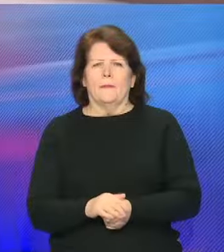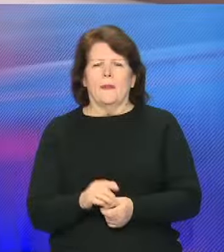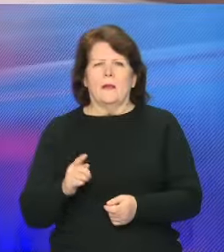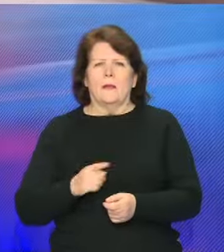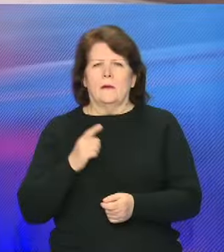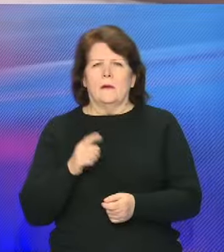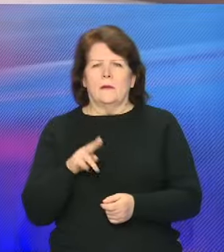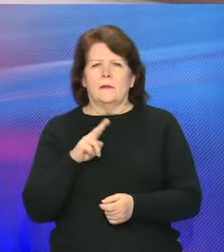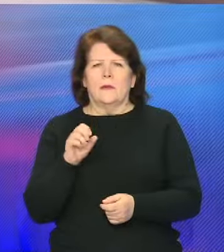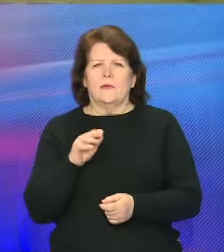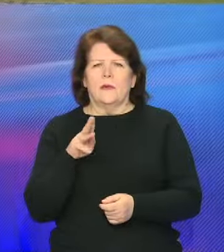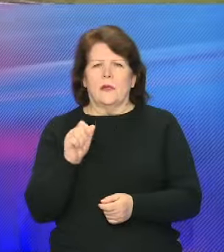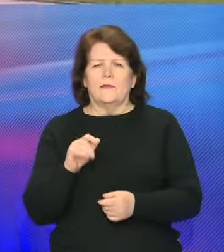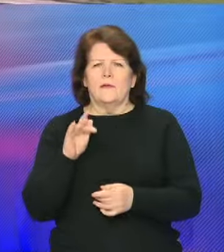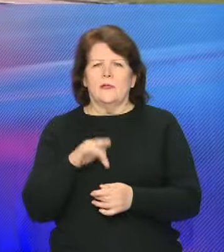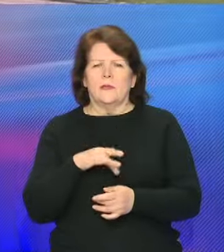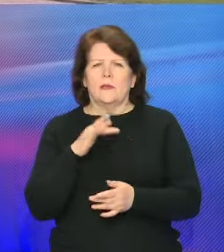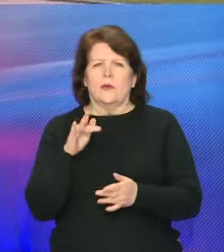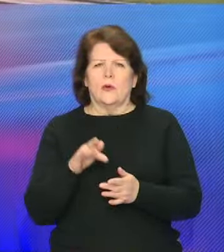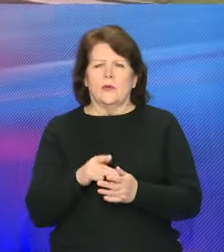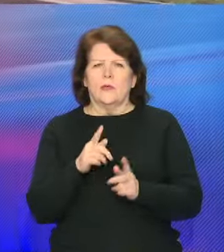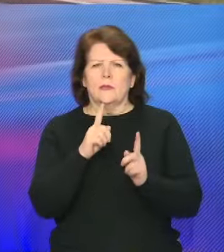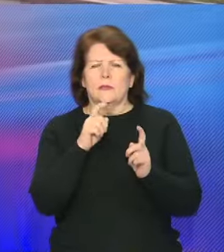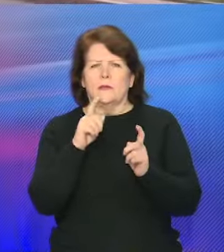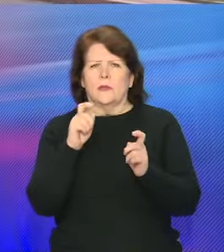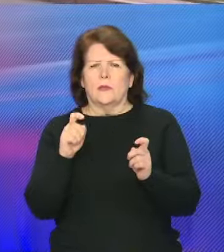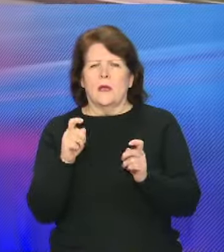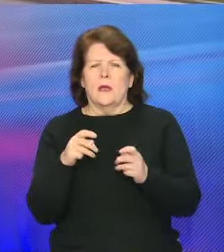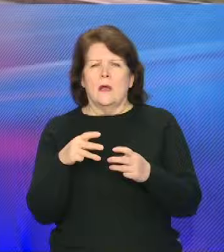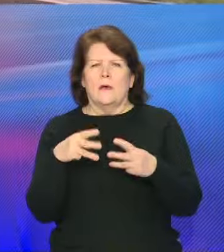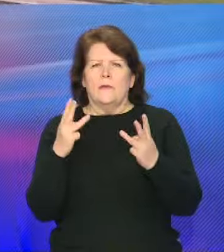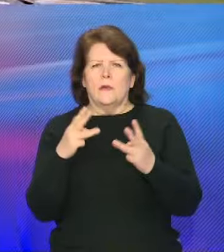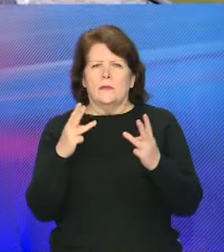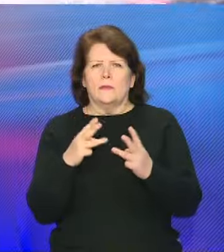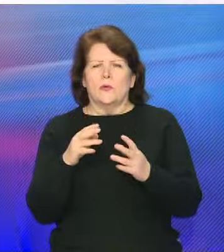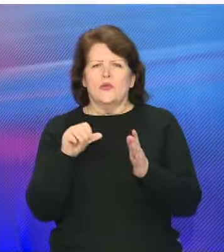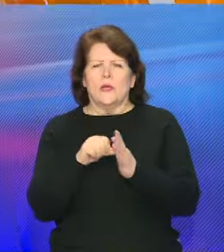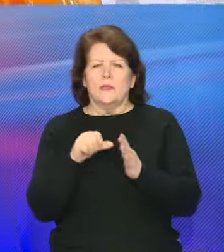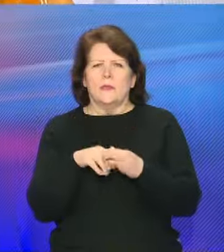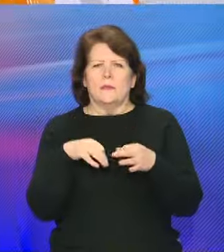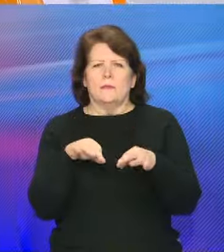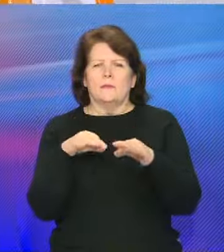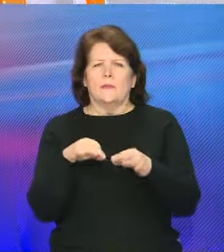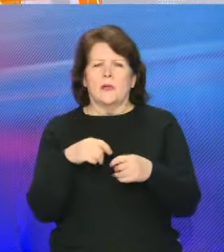Майстерство дрифта. У центрі Гродно проходять здымки промо-ролика з уділом татулованих гонщиків з різних країн.